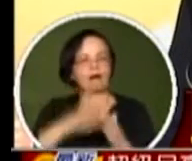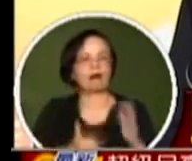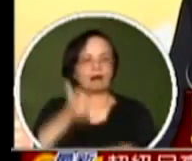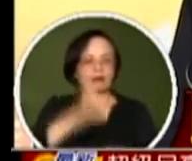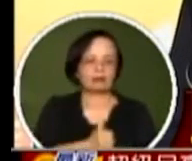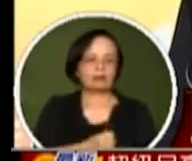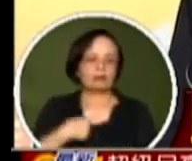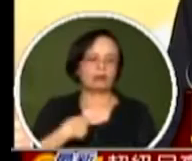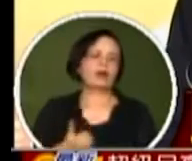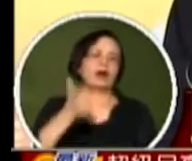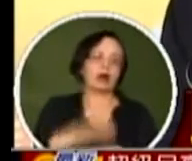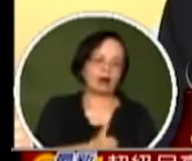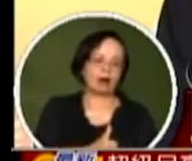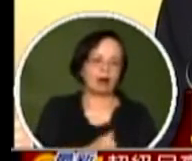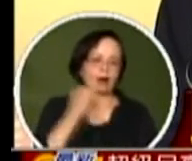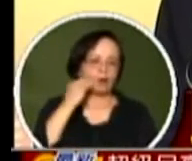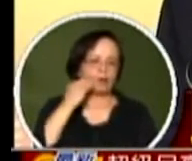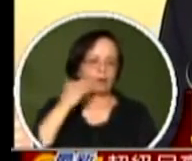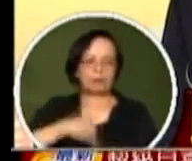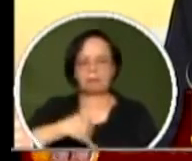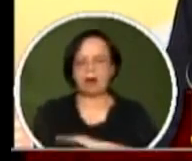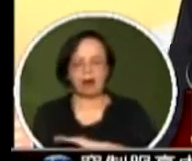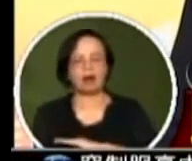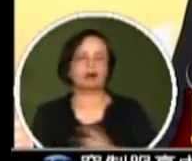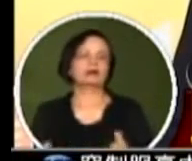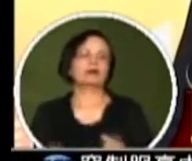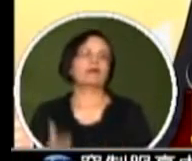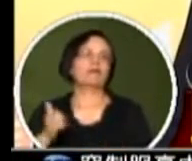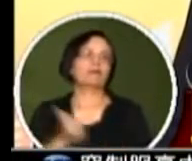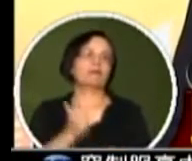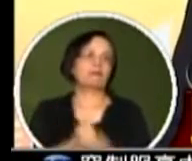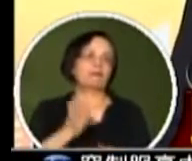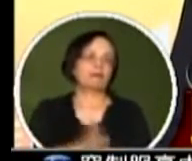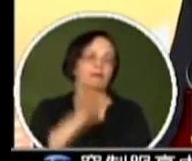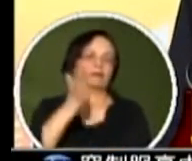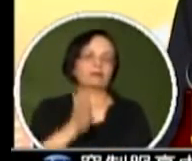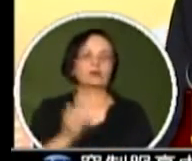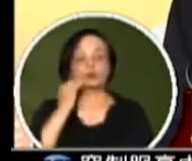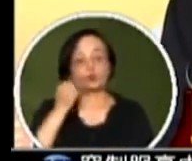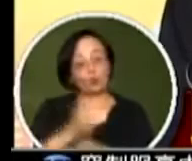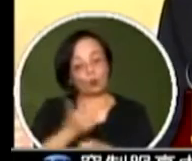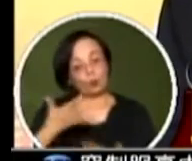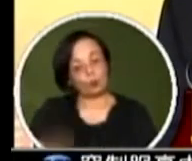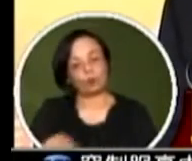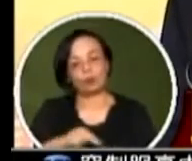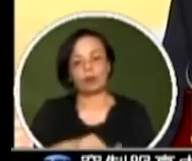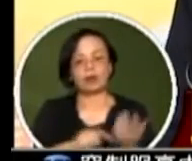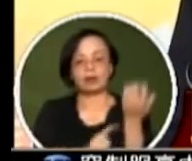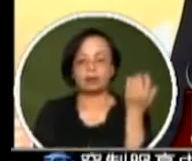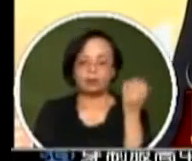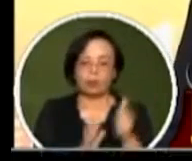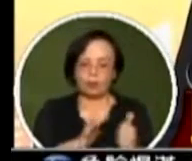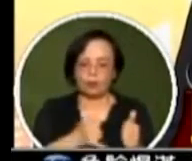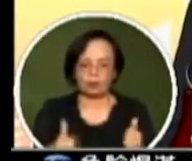杀死吼，嘛是通过啦。所以这立法院吼，若有做过立委的人，我感觉足无可